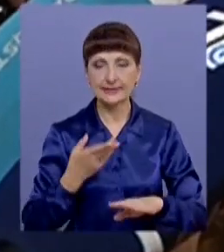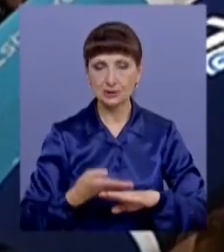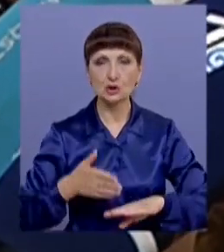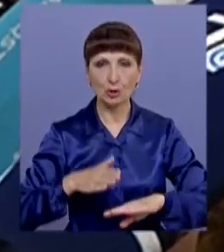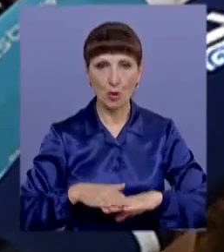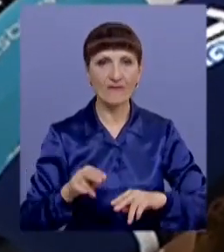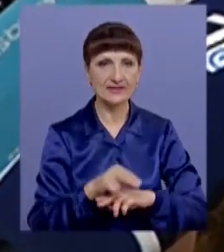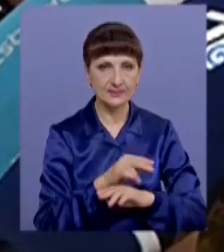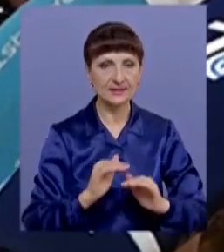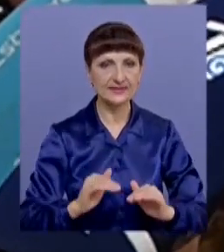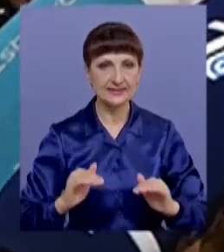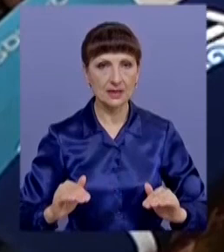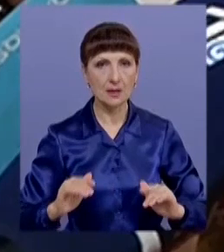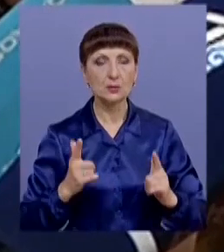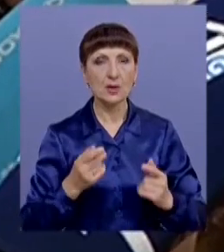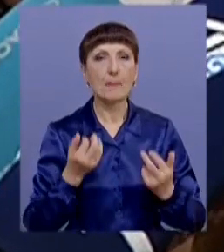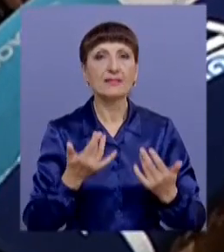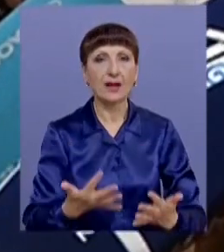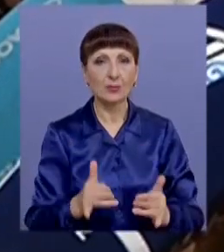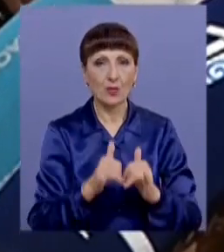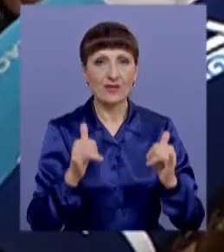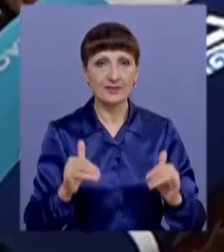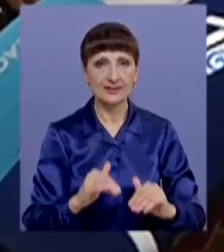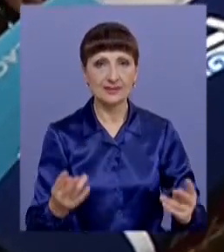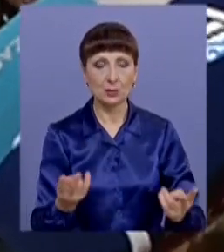было воспитывать деток, потому что потребности большие.